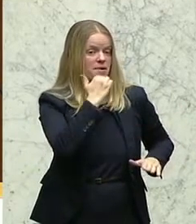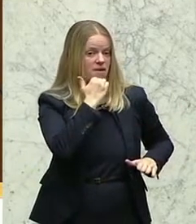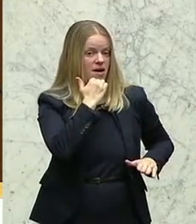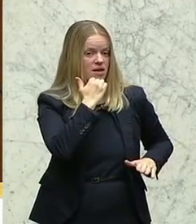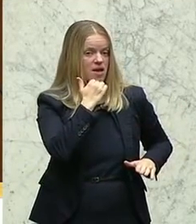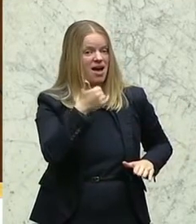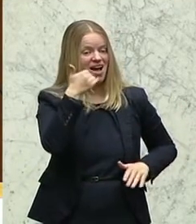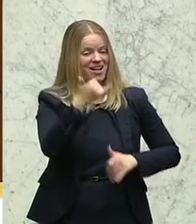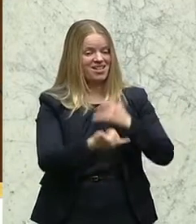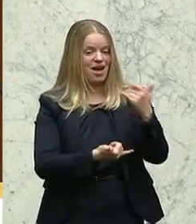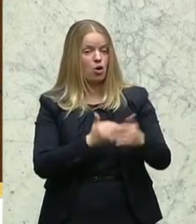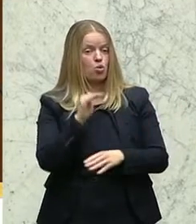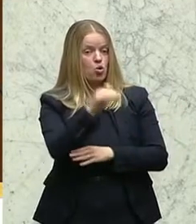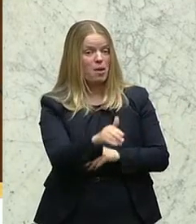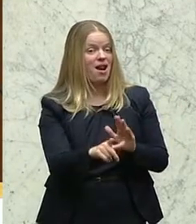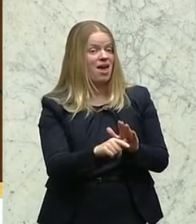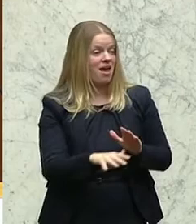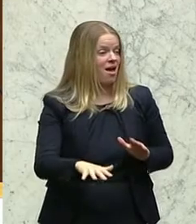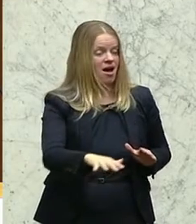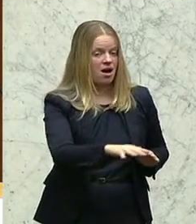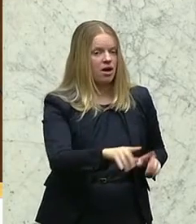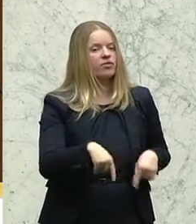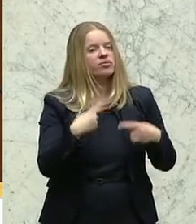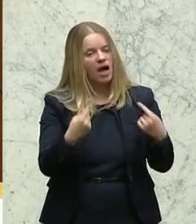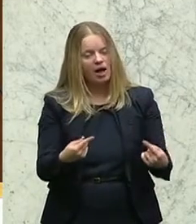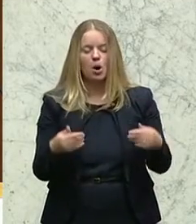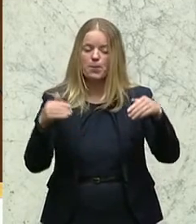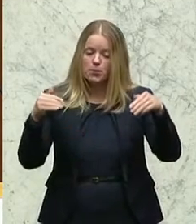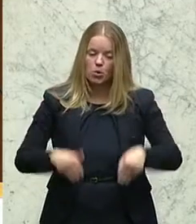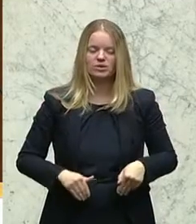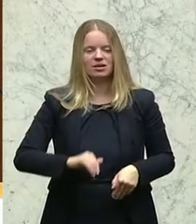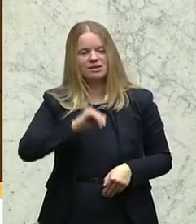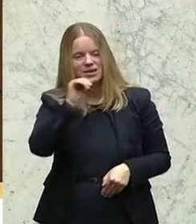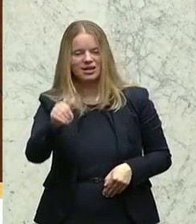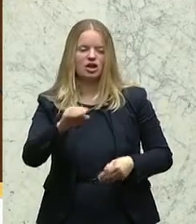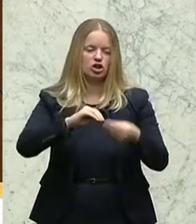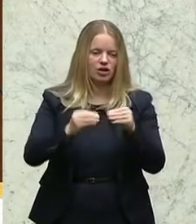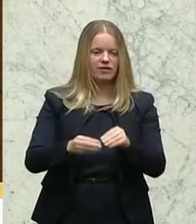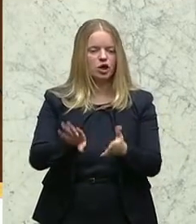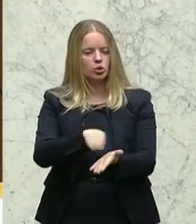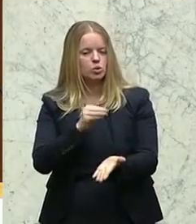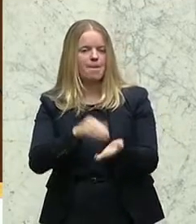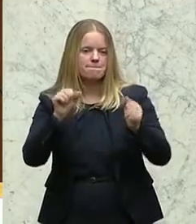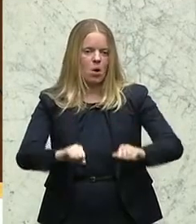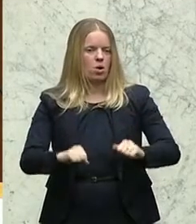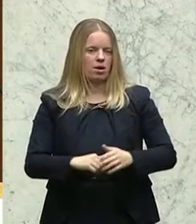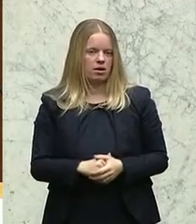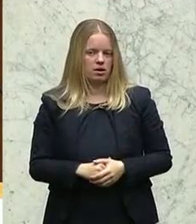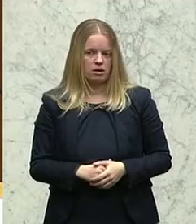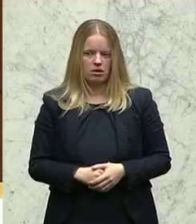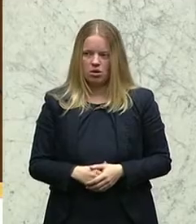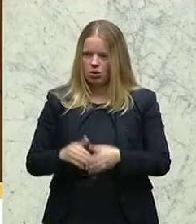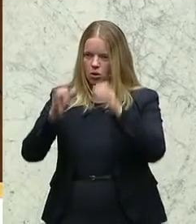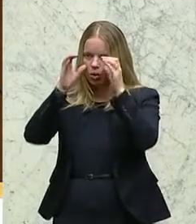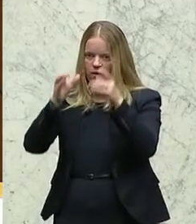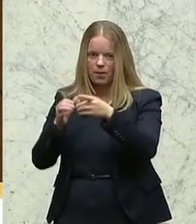mehr als ein Jahr besteht, muss eine nicht kommerzielle Nutzung ermöglicht werden. Und das hat die ÖVP im